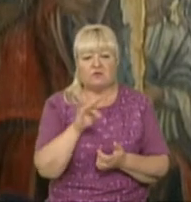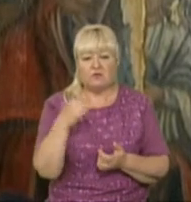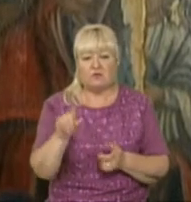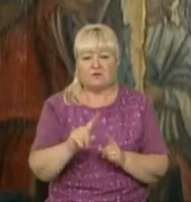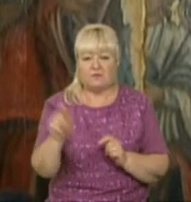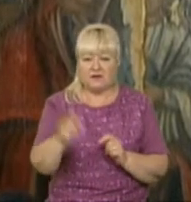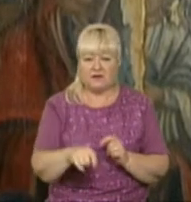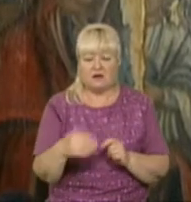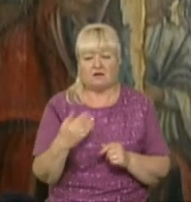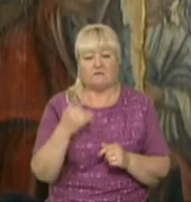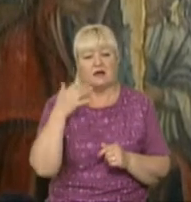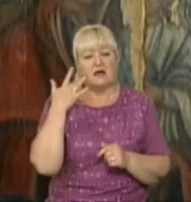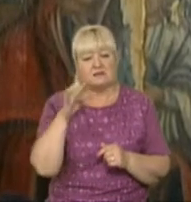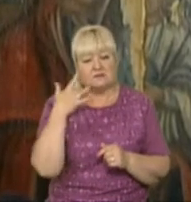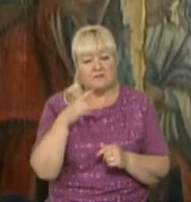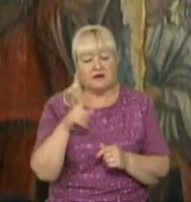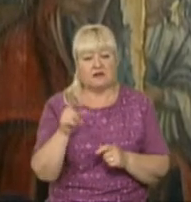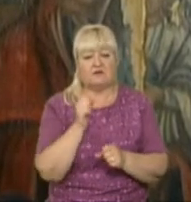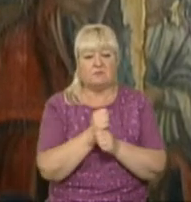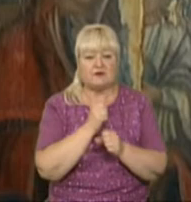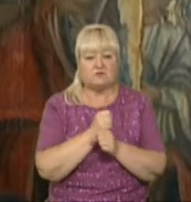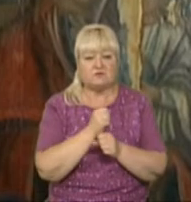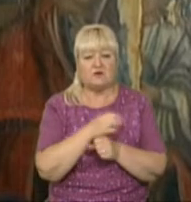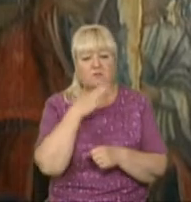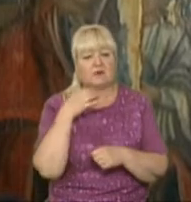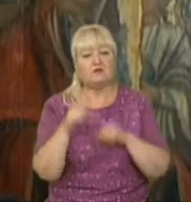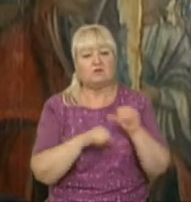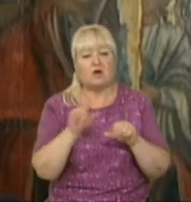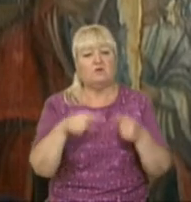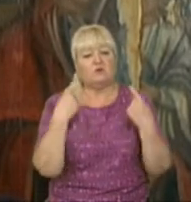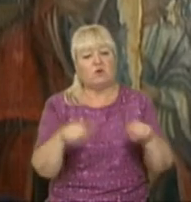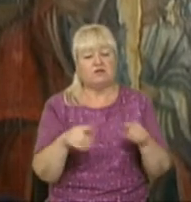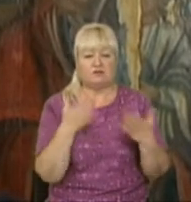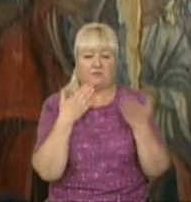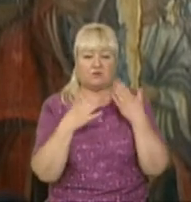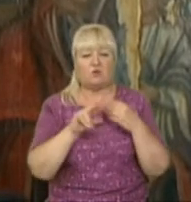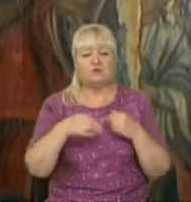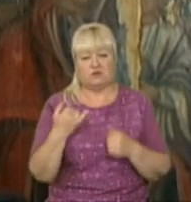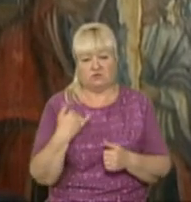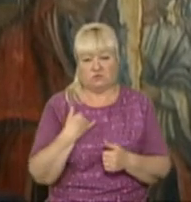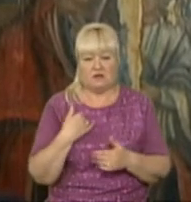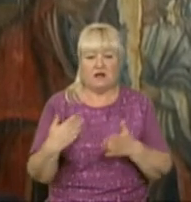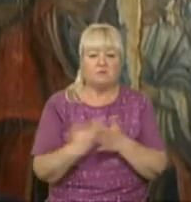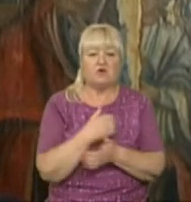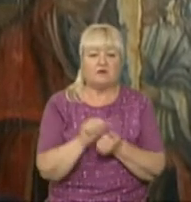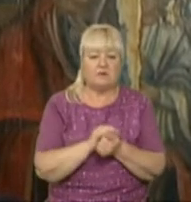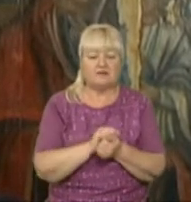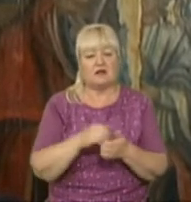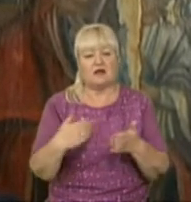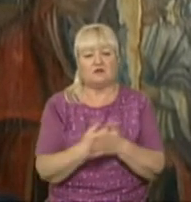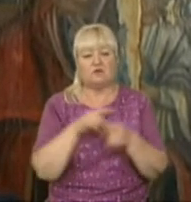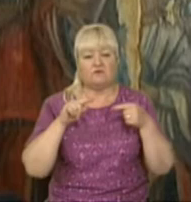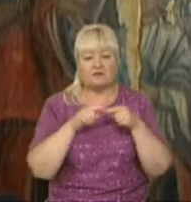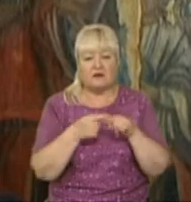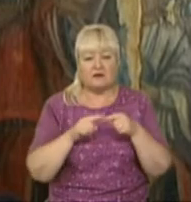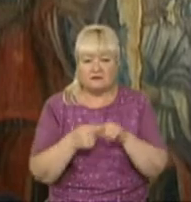з Америки, який пропрацював не один рік, в нього інші підходи, ніж у нас. Нові матеріали, нові техніки,